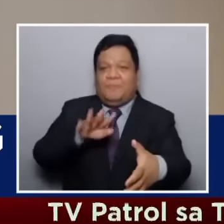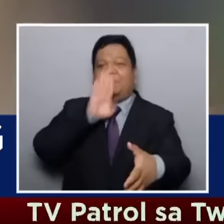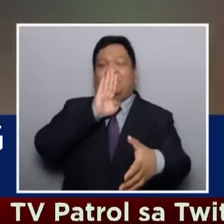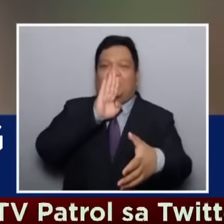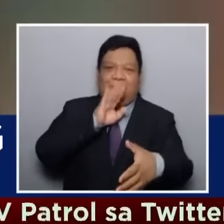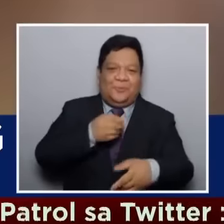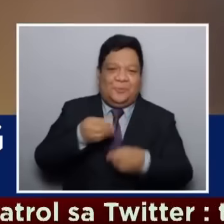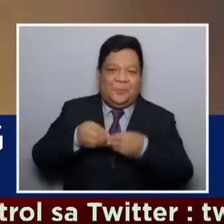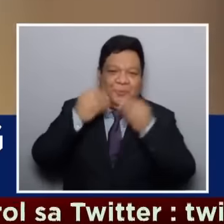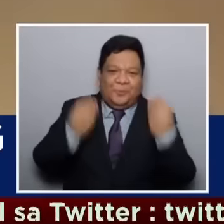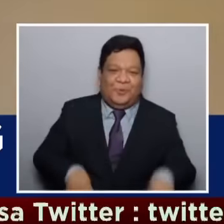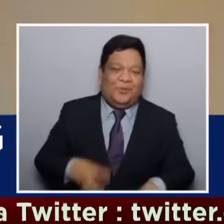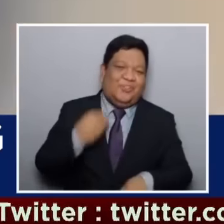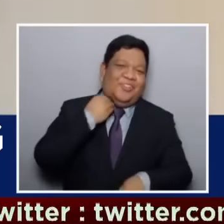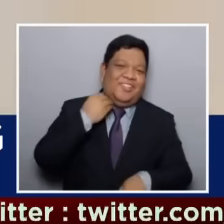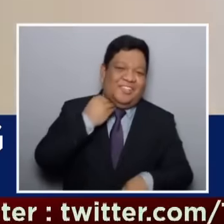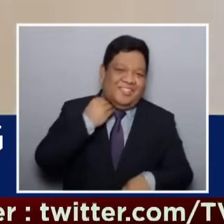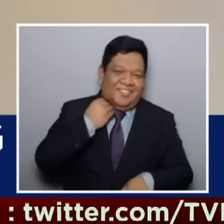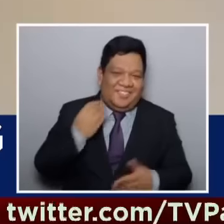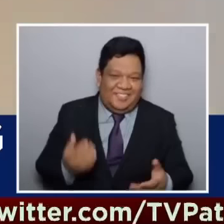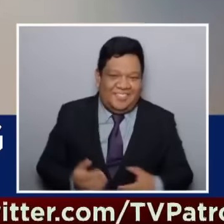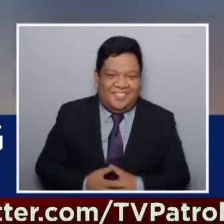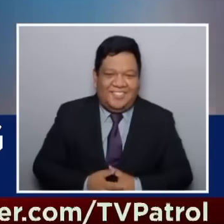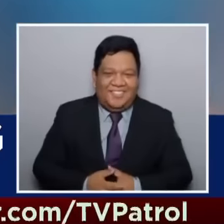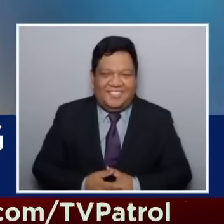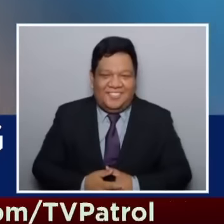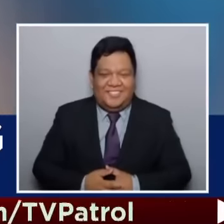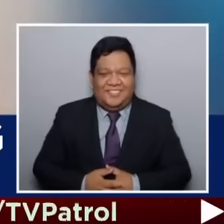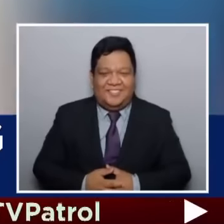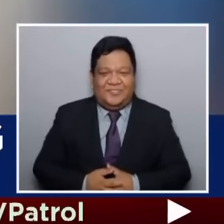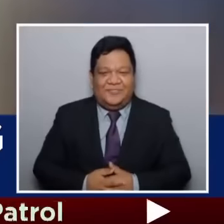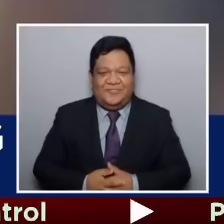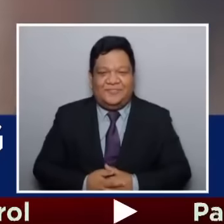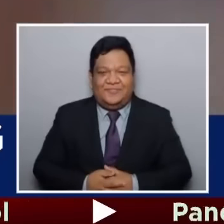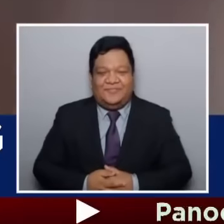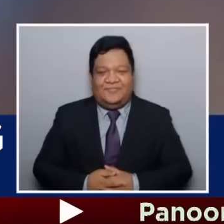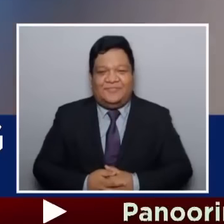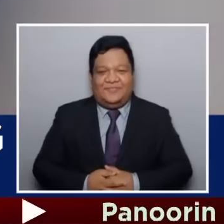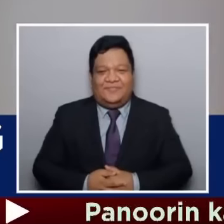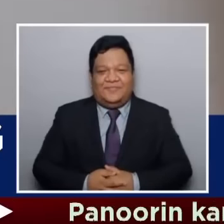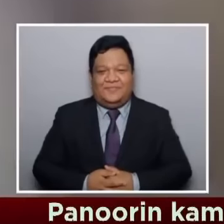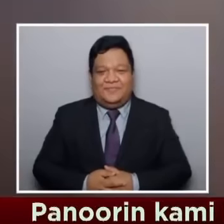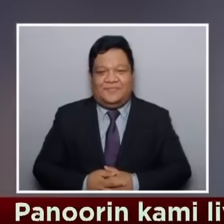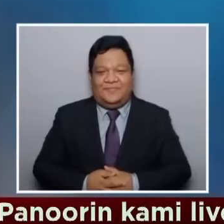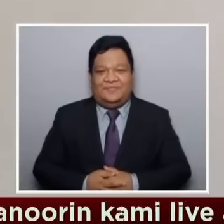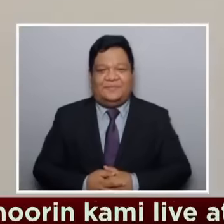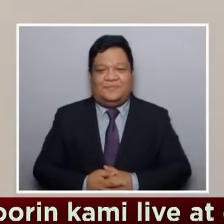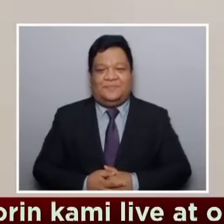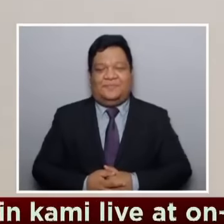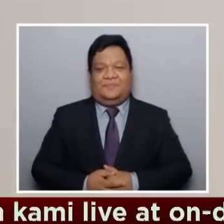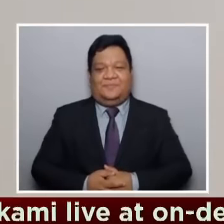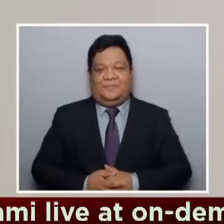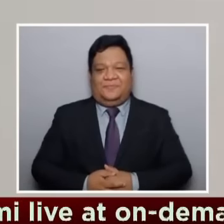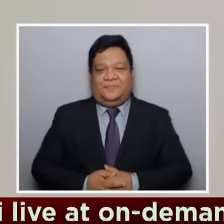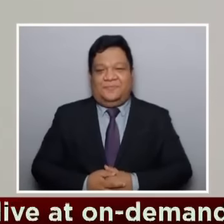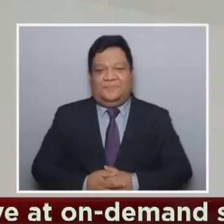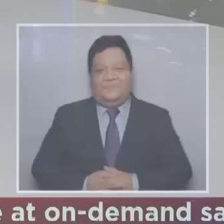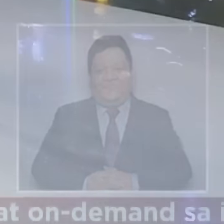at di naman tinadhana. Mark Logan, ABS-CBN News.